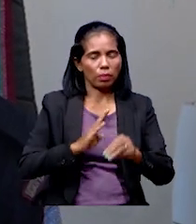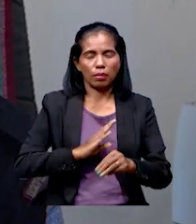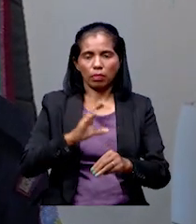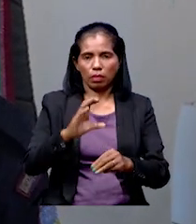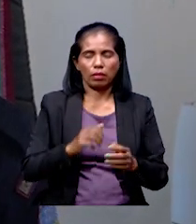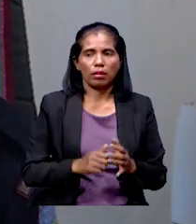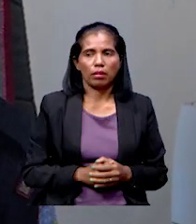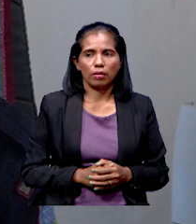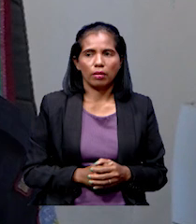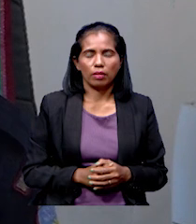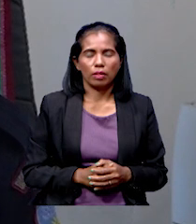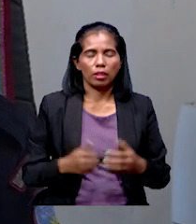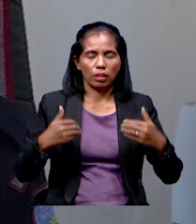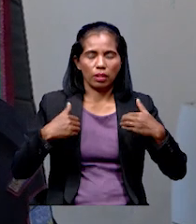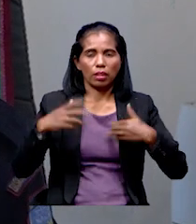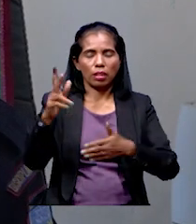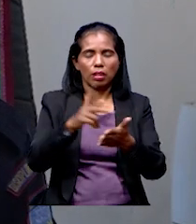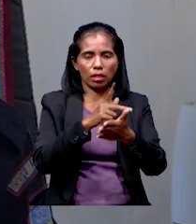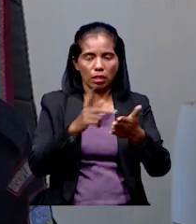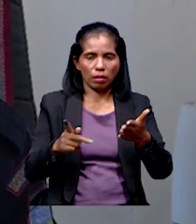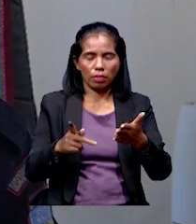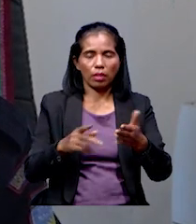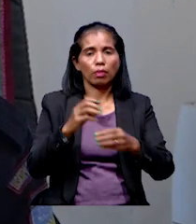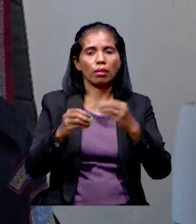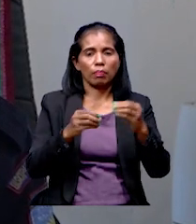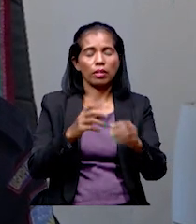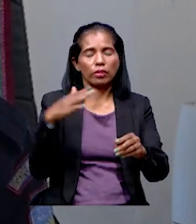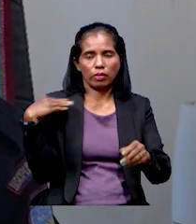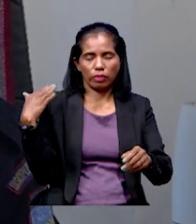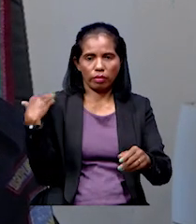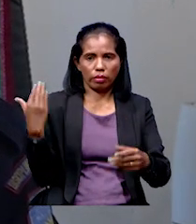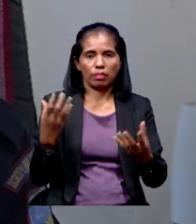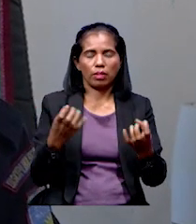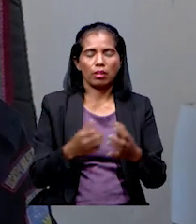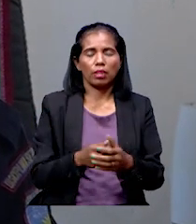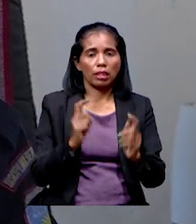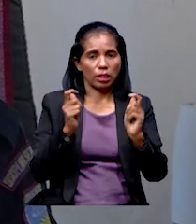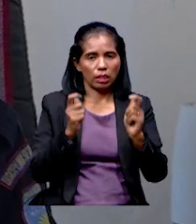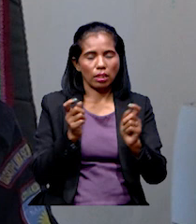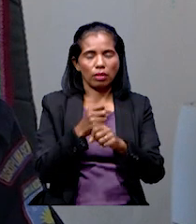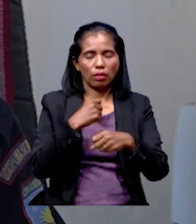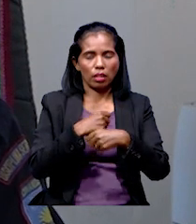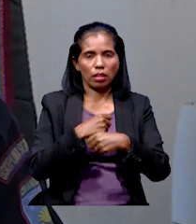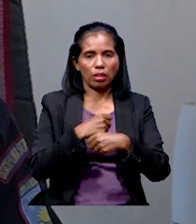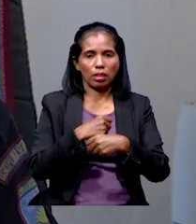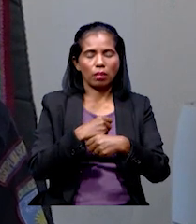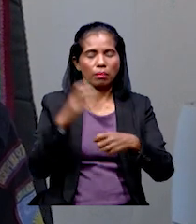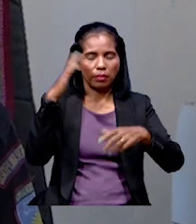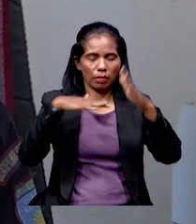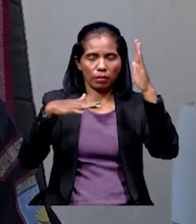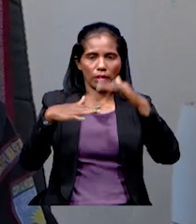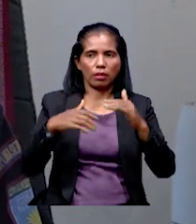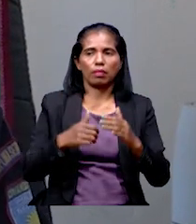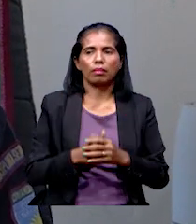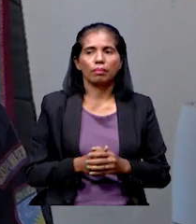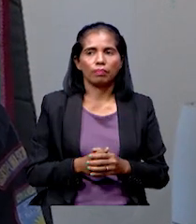a crime Conabá, e a autor Balu, nebema que tenta a perturba. Halo bem, ini